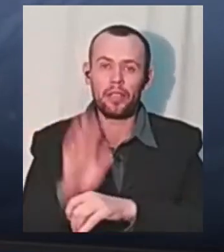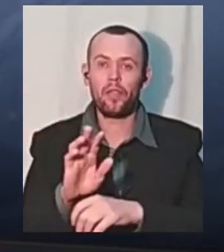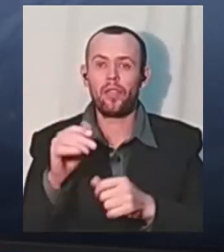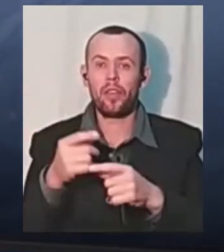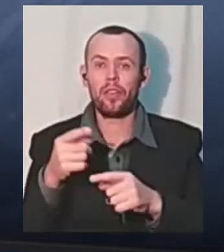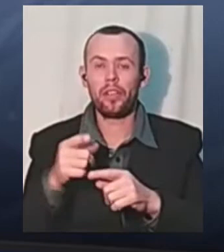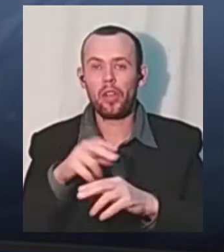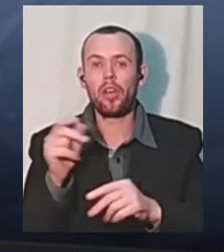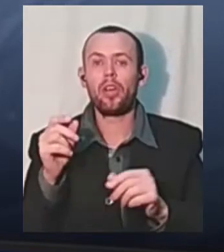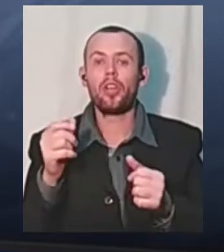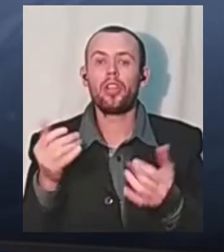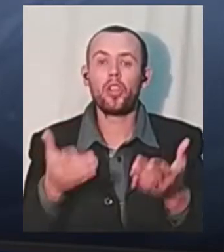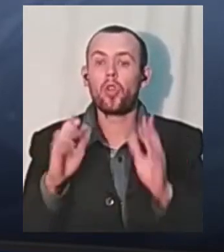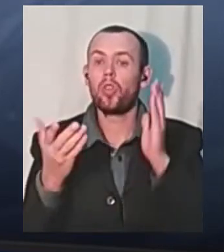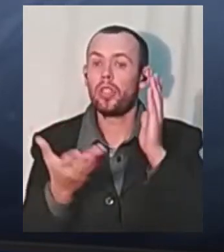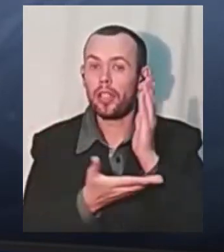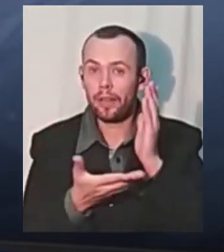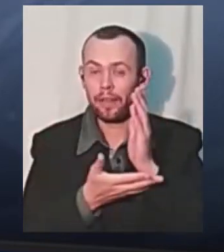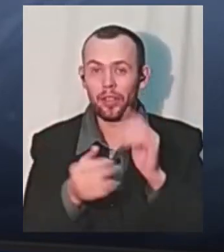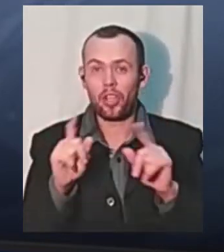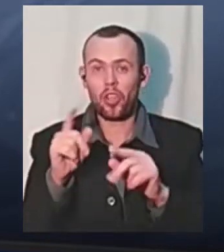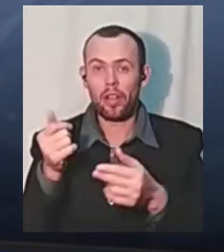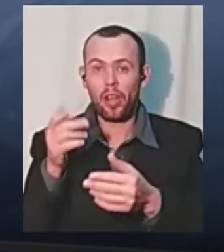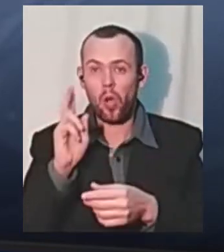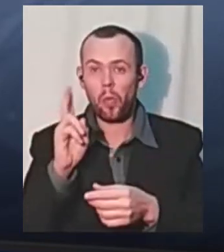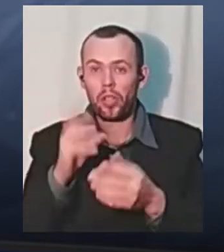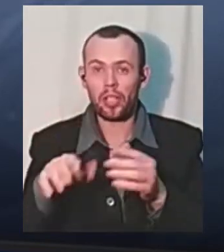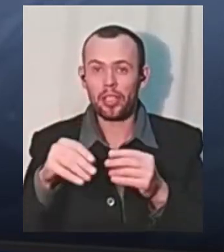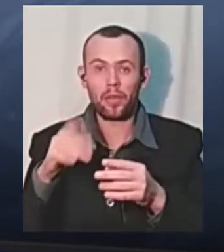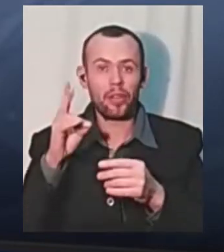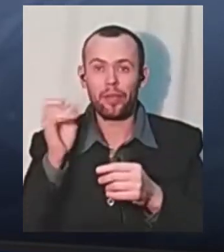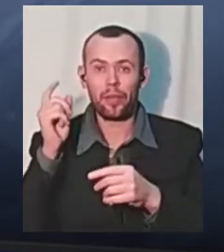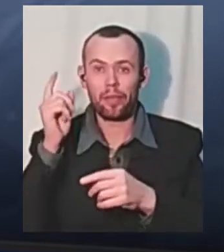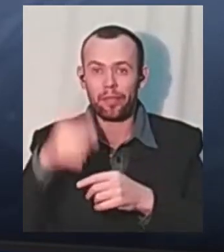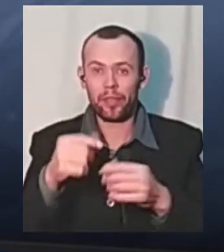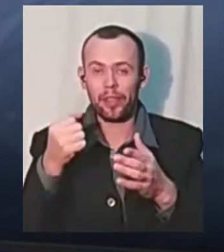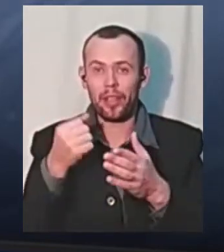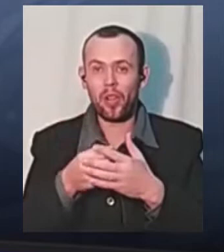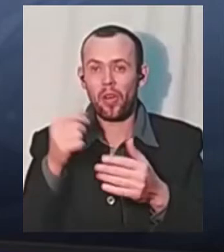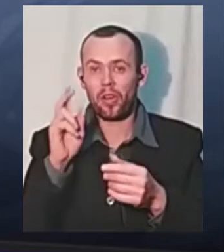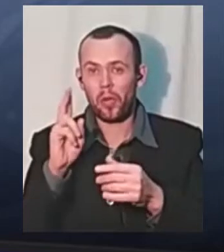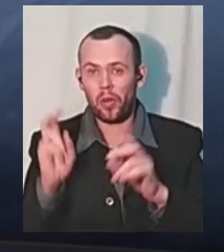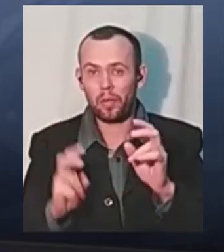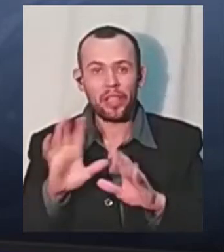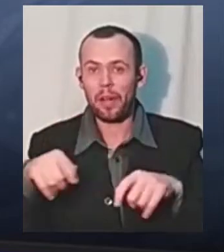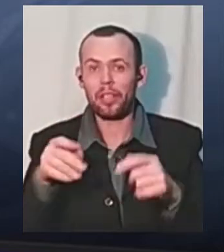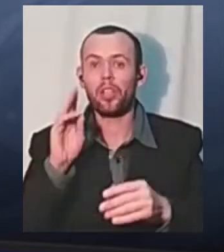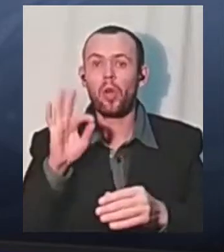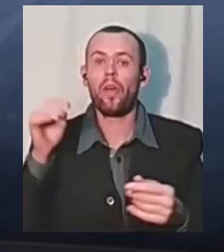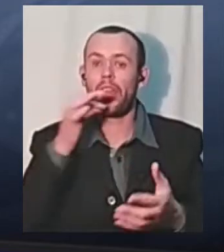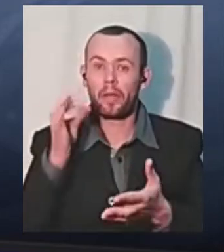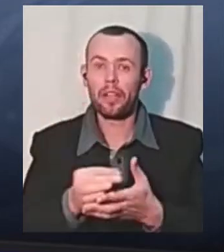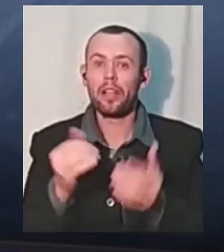що якщо дерево, що знаходиться на комунальній землі, не передано до комунального підприємства, то відповідальність за це дерево